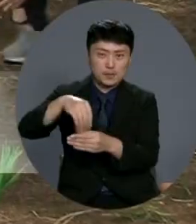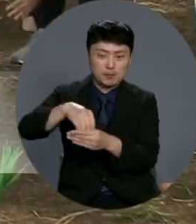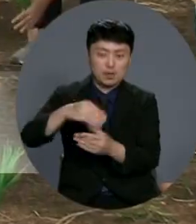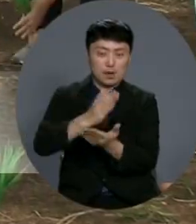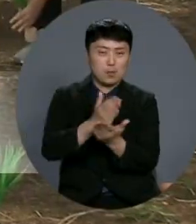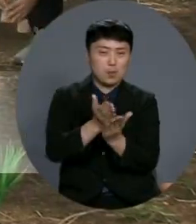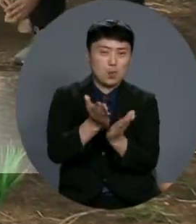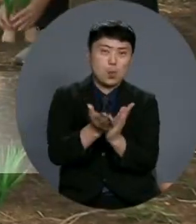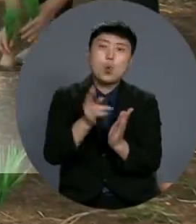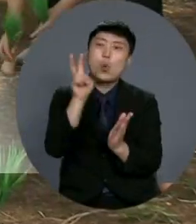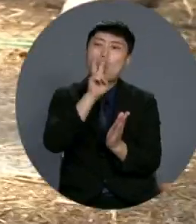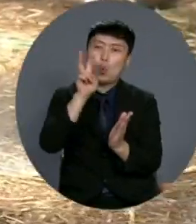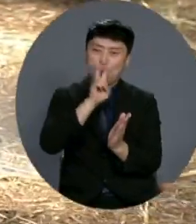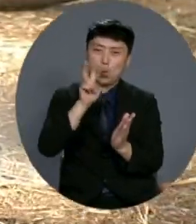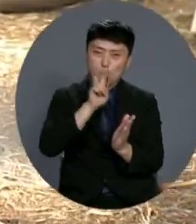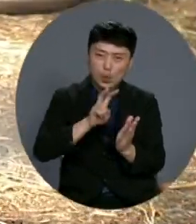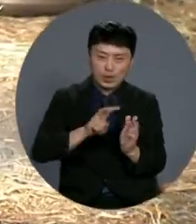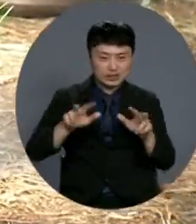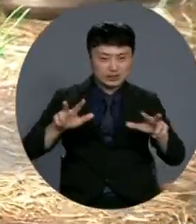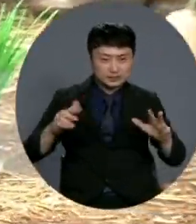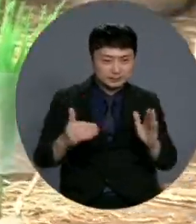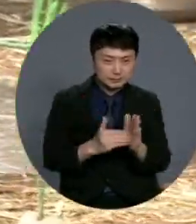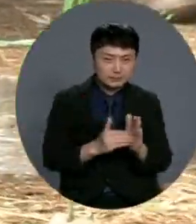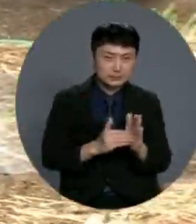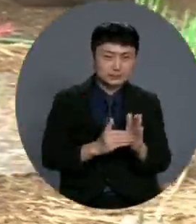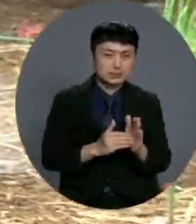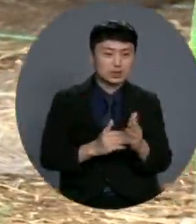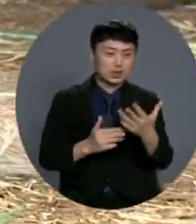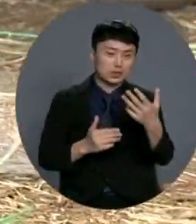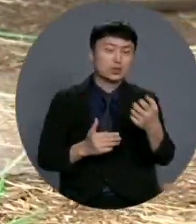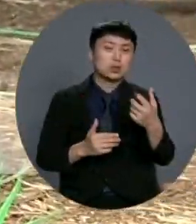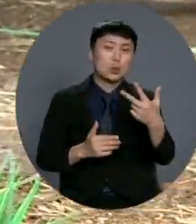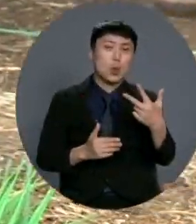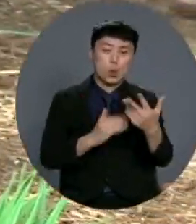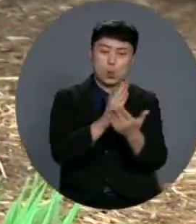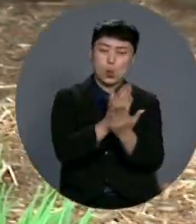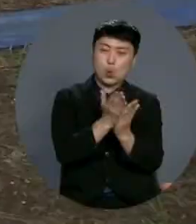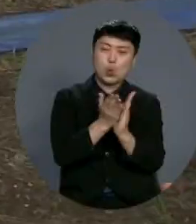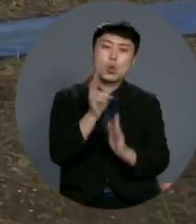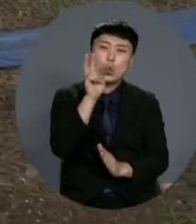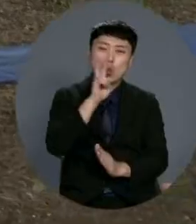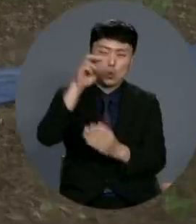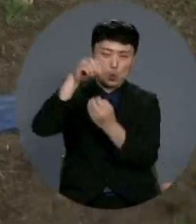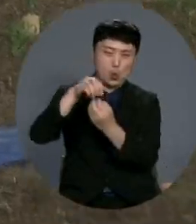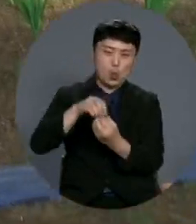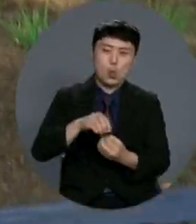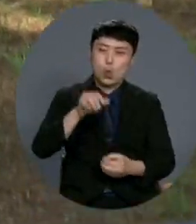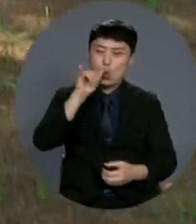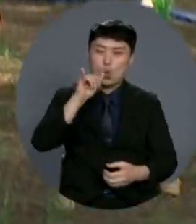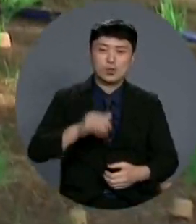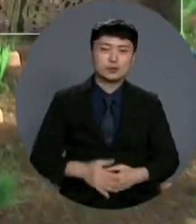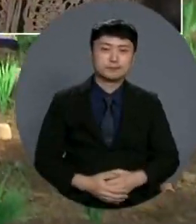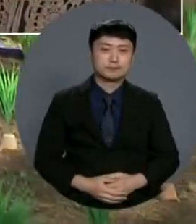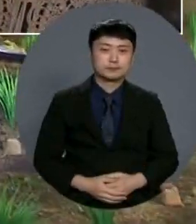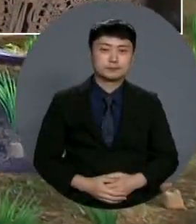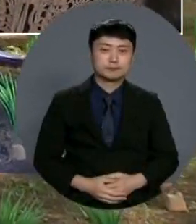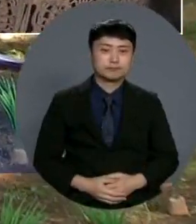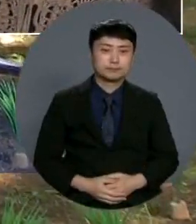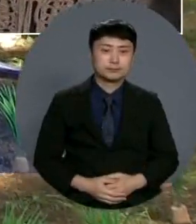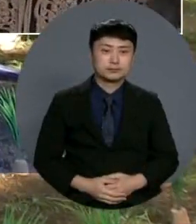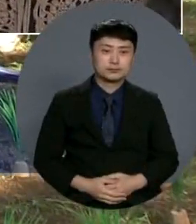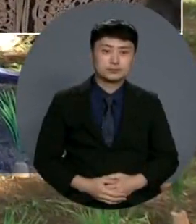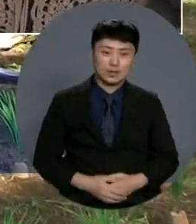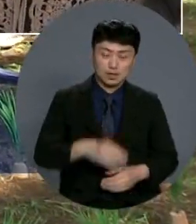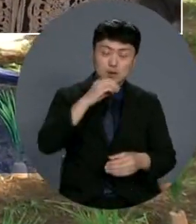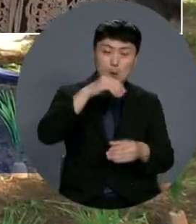다양한 노래가락이 생겨나 지금도 87곡이 생생하게 전해지고 있습니다. 특히 그 모찌기나 모싱이 소리